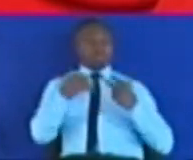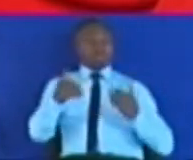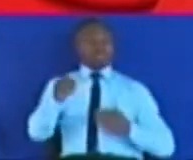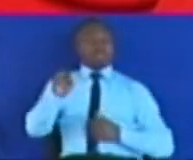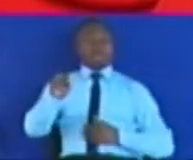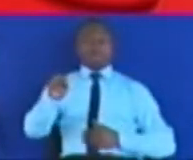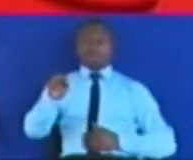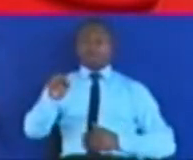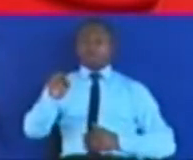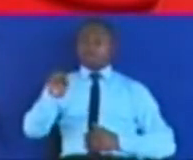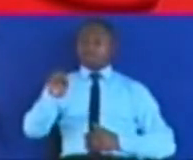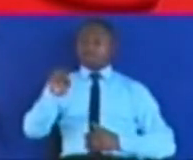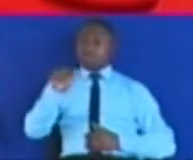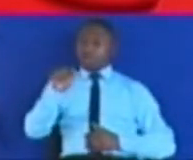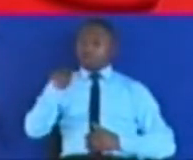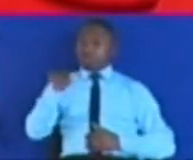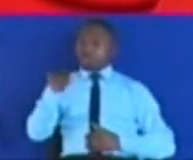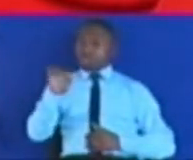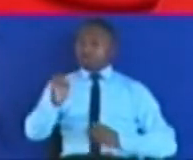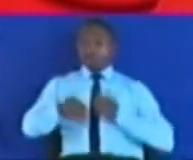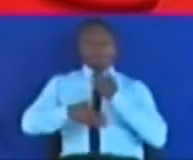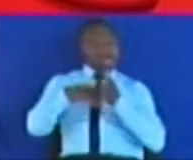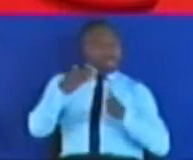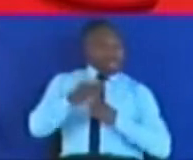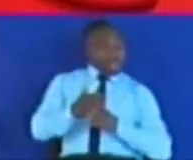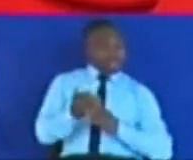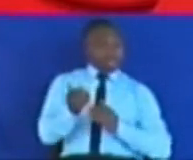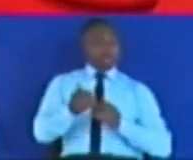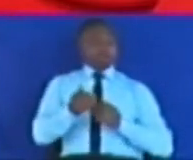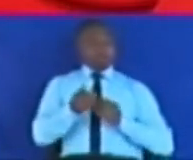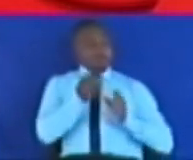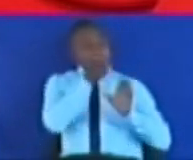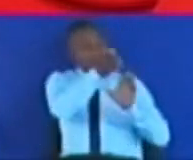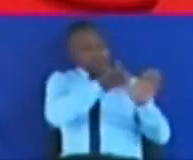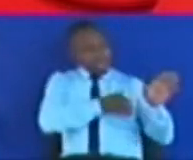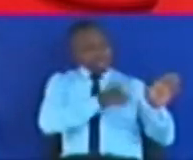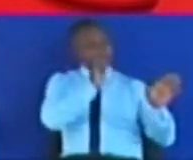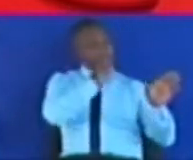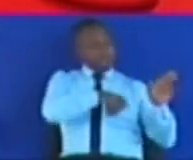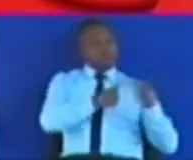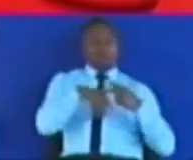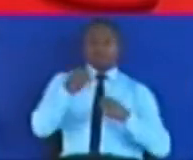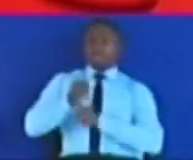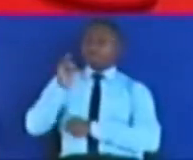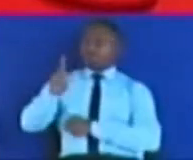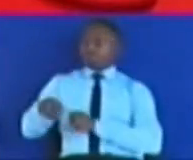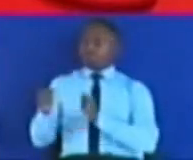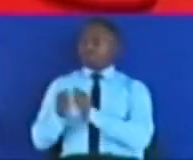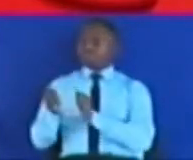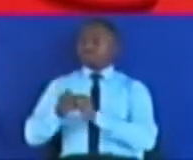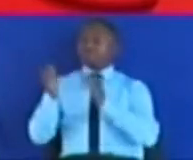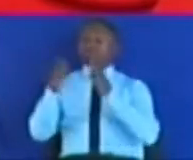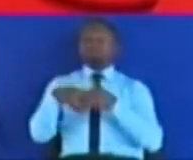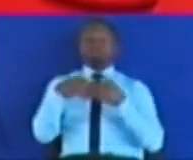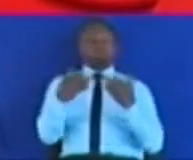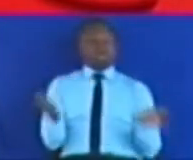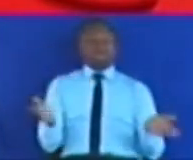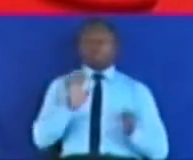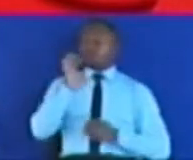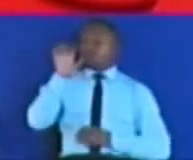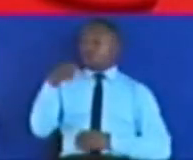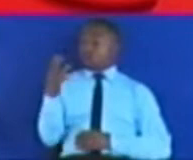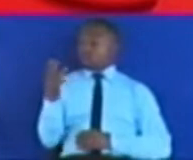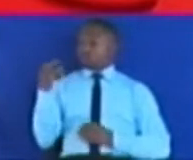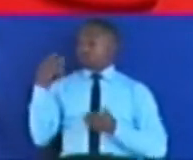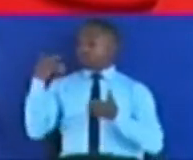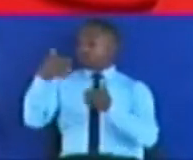na Samuye kimejengwa, kina theater, kina wafanyakazi, lakini hakuna vifaa. Huu ni mwaka wa tatu sasa.